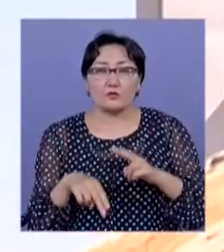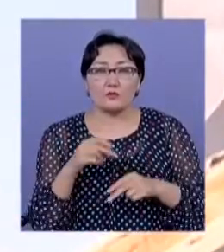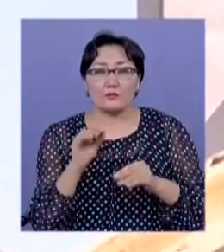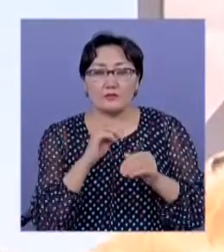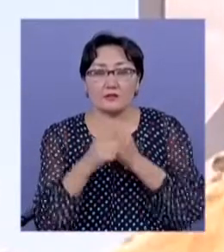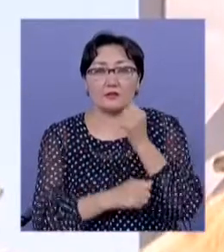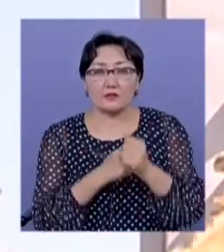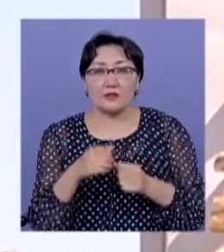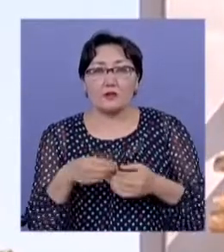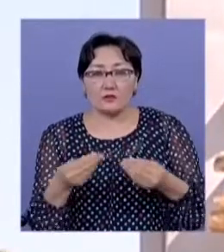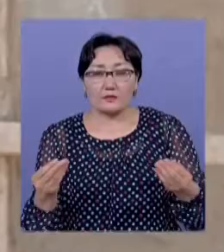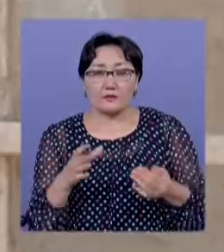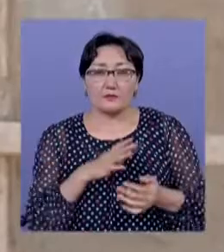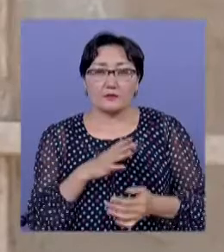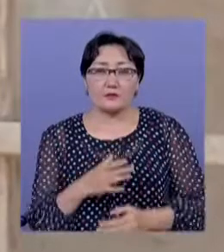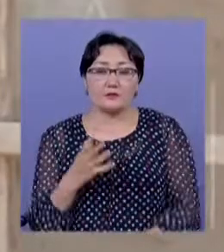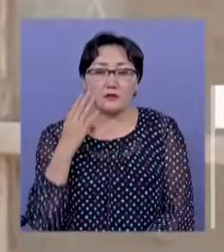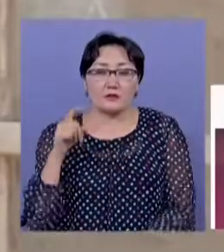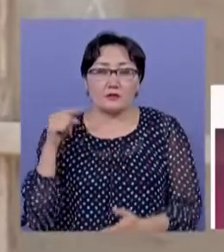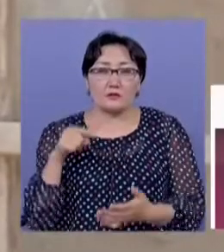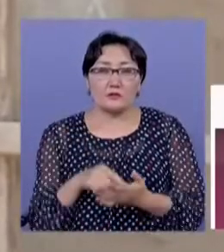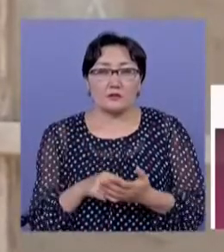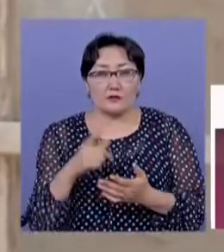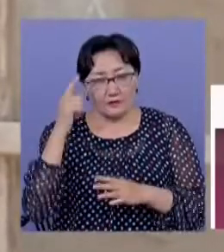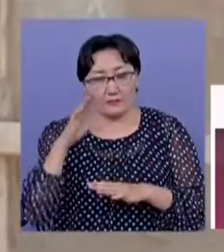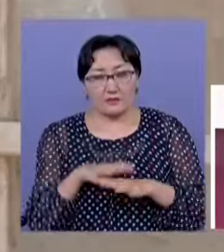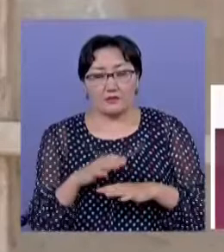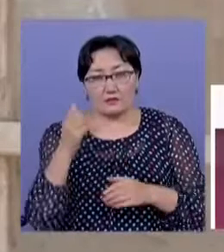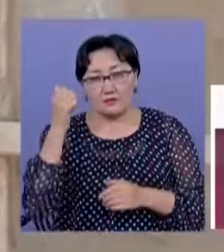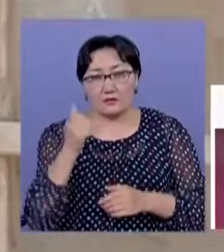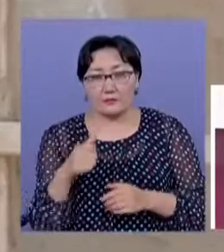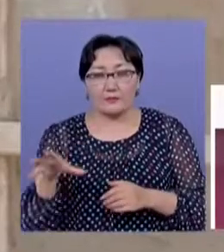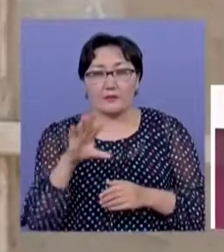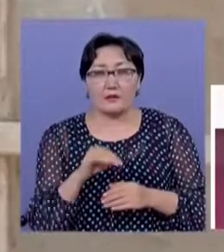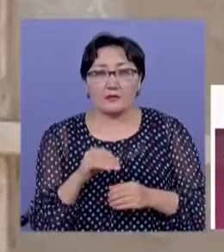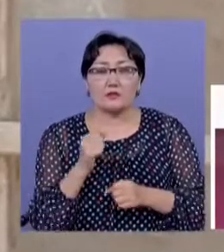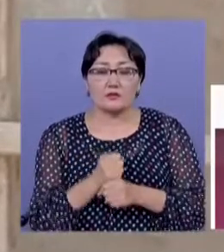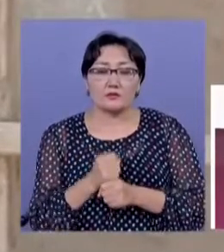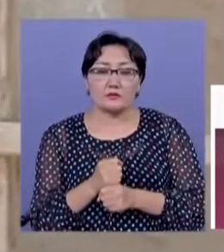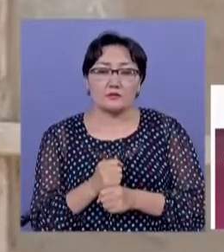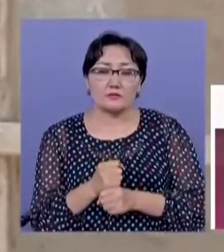тұрғындарға таратып беріпті. Алматы қаласының әкімдігіне рахмет. Бар несін жасап істеп беріп жатыр.